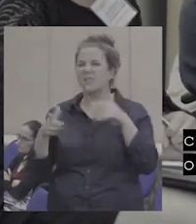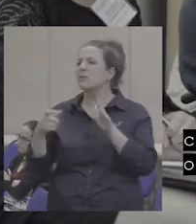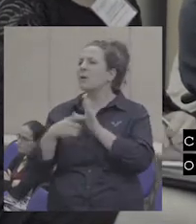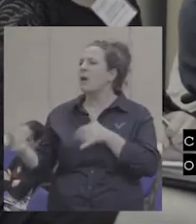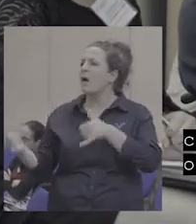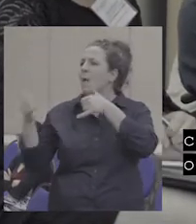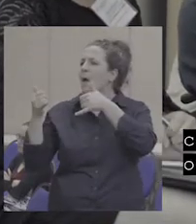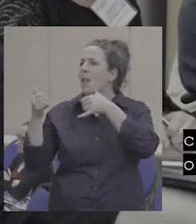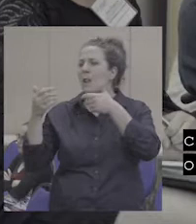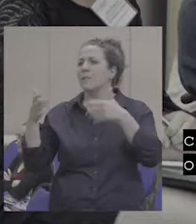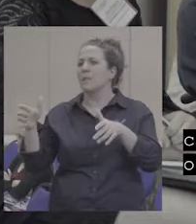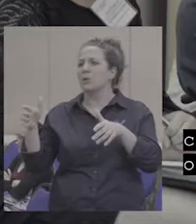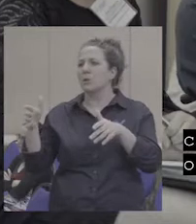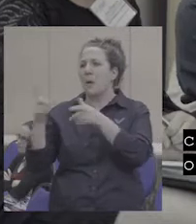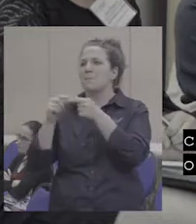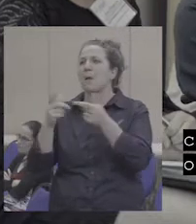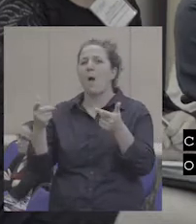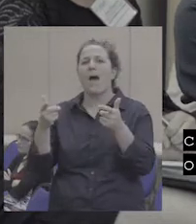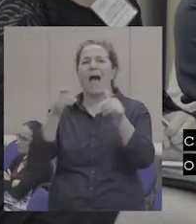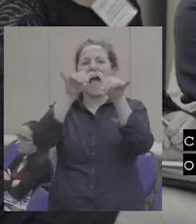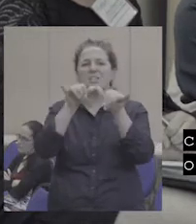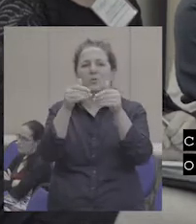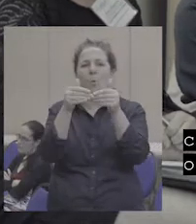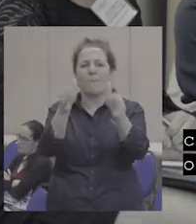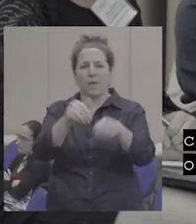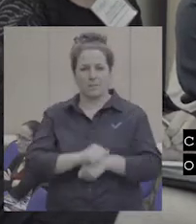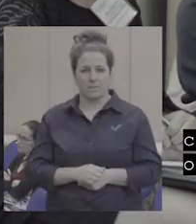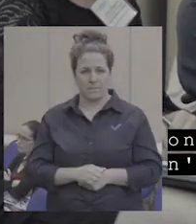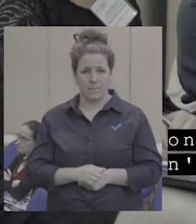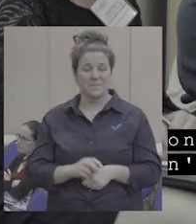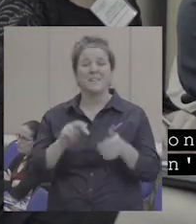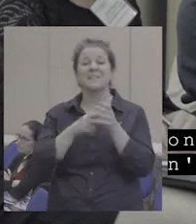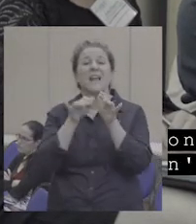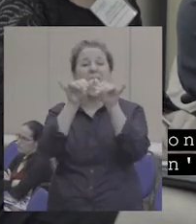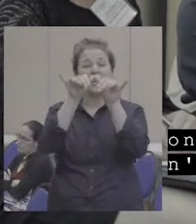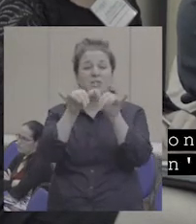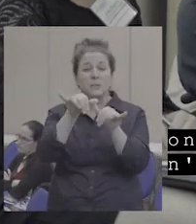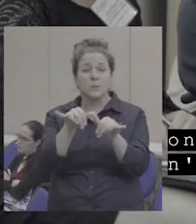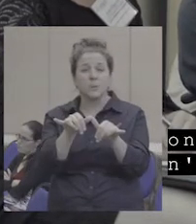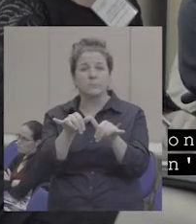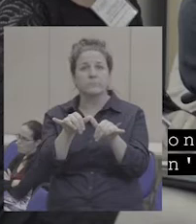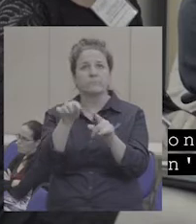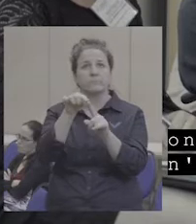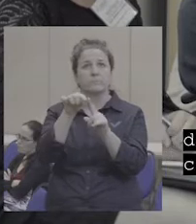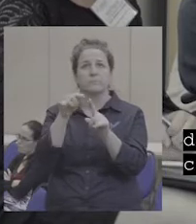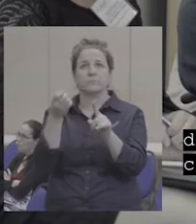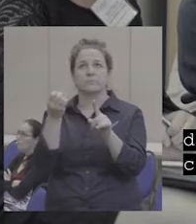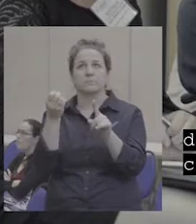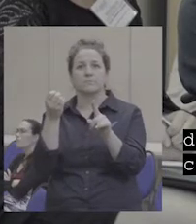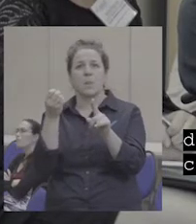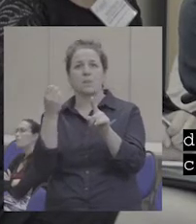s'est parlé, c'est l'architecture ouverte. C'est-à-dire qu'on parle d'une architecture qui n'a pas